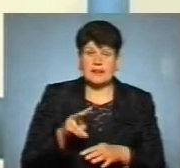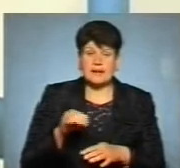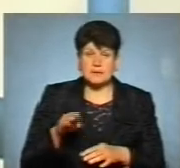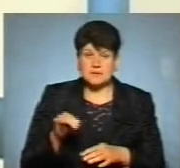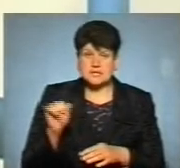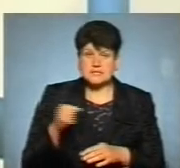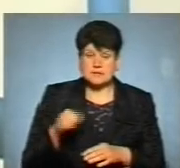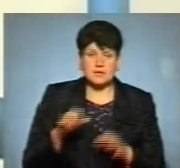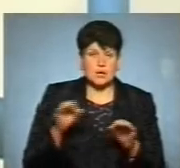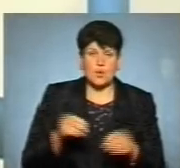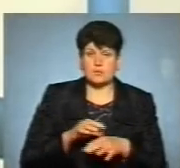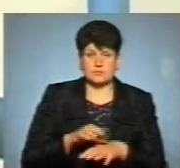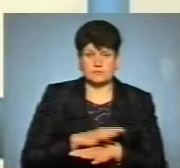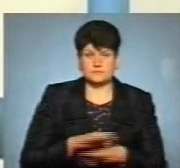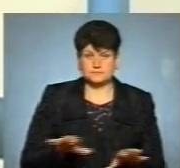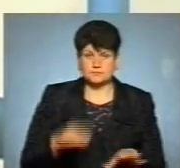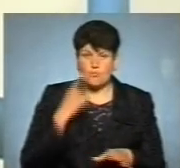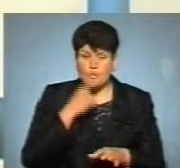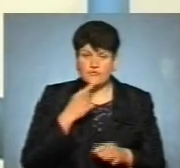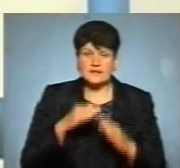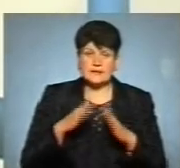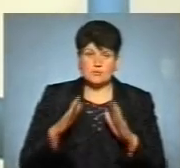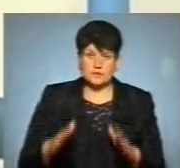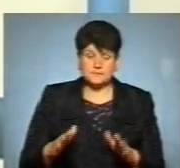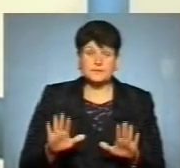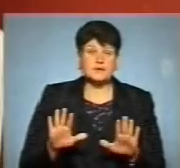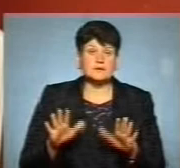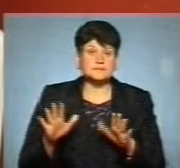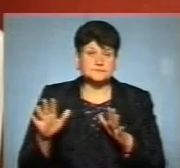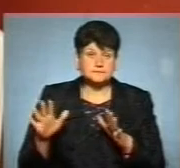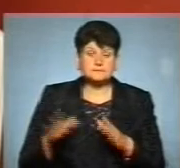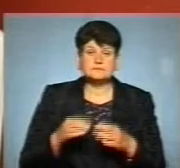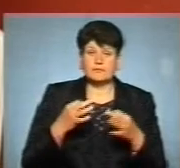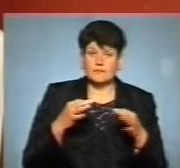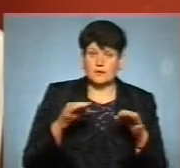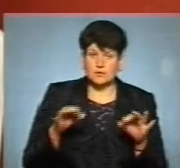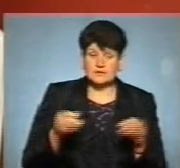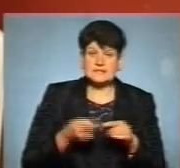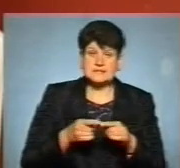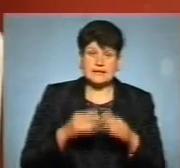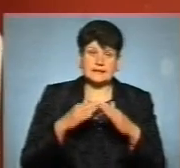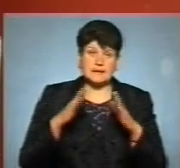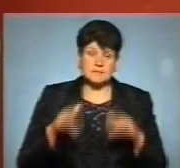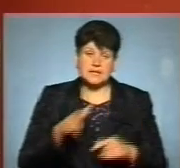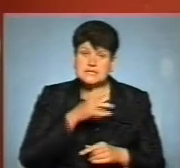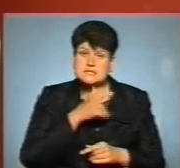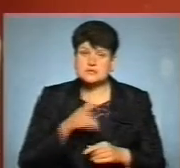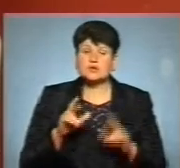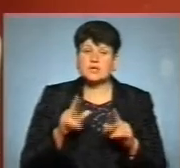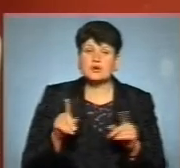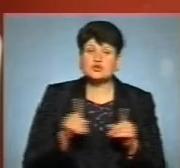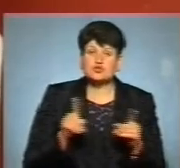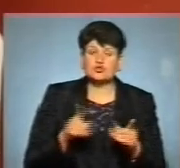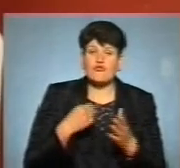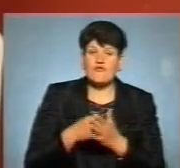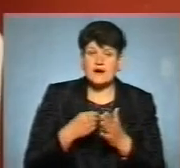вони ніколи не проводилися, оці мовні табори. У разі все ж таки дозволу на такий табірний сезон, як щодо